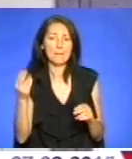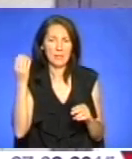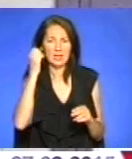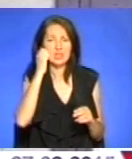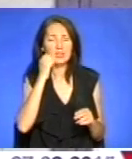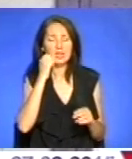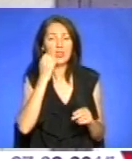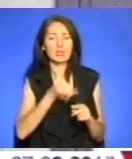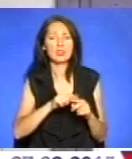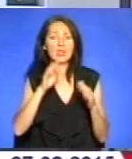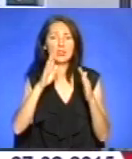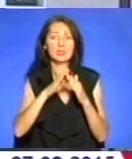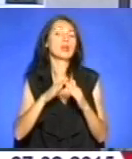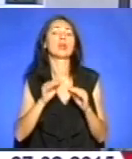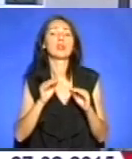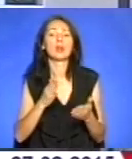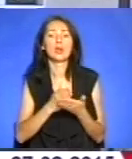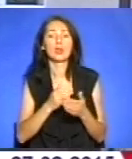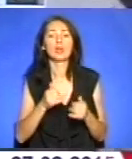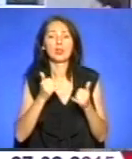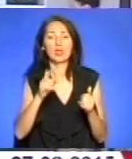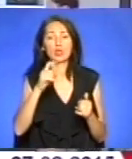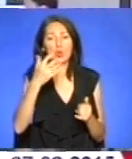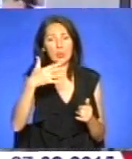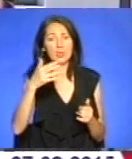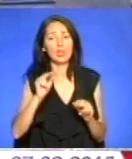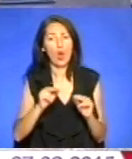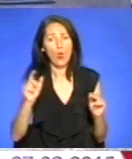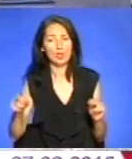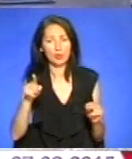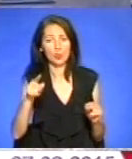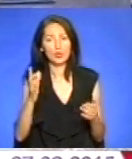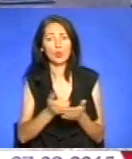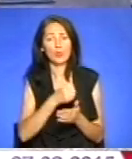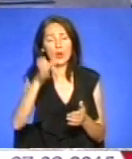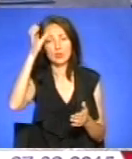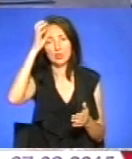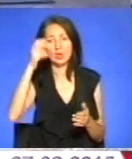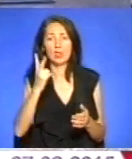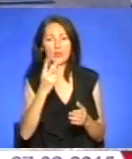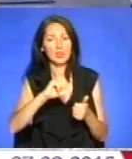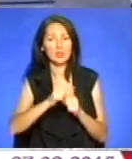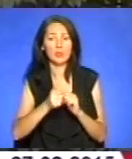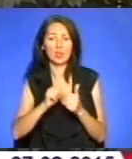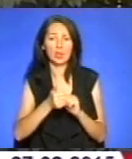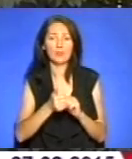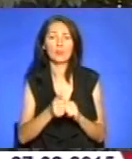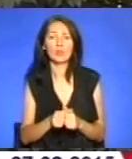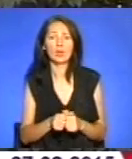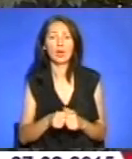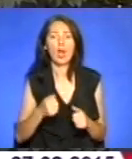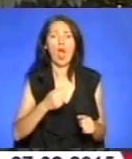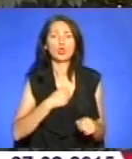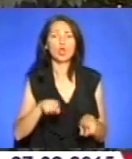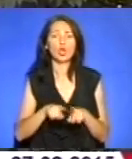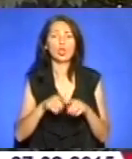століття. Цей заклад розрахований лише на 150 учнів, тому тут здобувають знання у дві зміни. Шкода, що